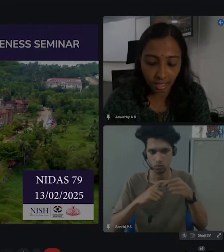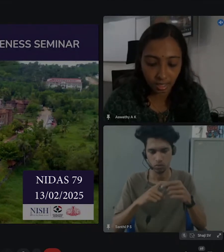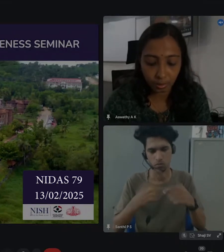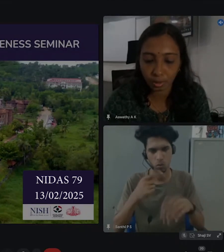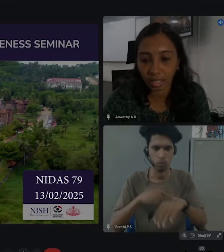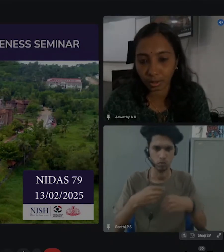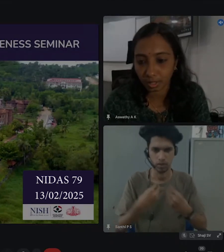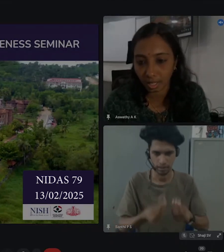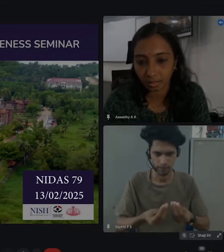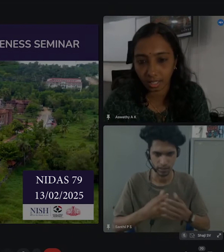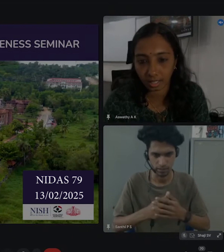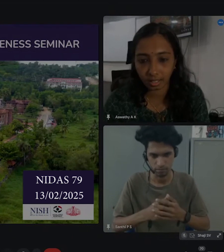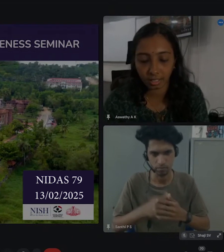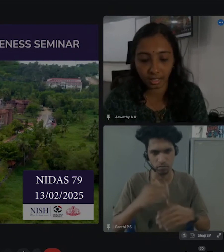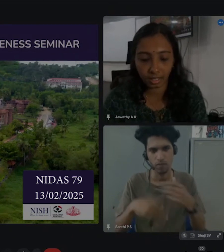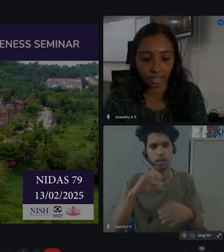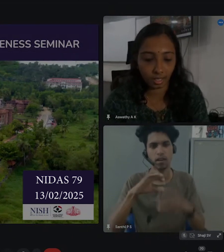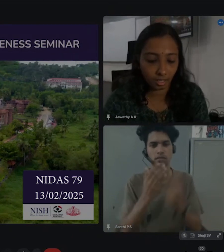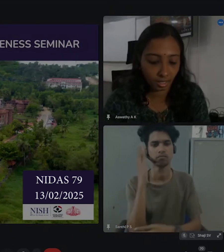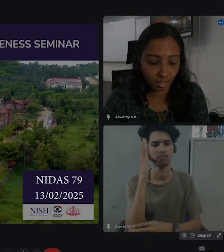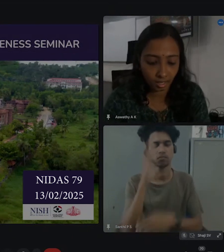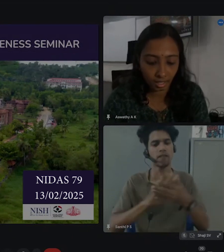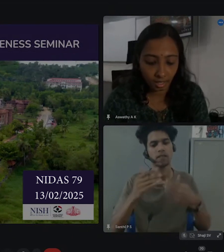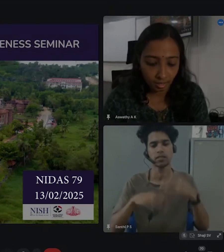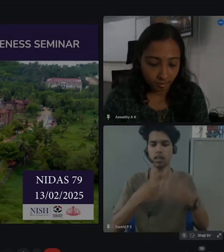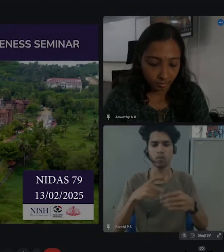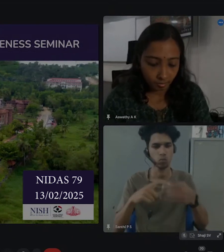ക്ലാസിന് ശേഷം ചോദ്യങ്ങൾ ചോദിക്കാവുന്നതാണ്.